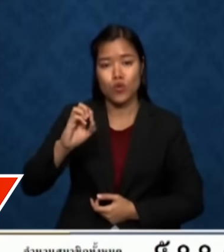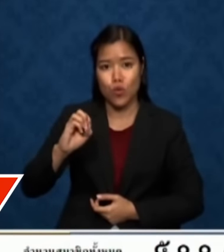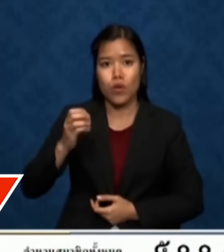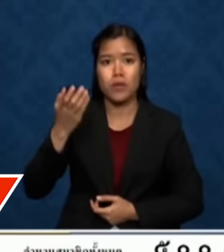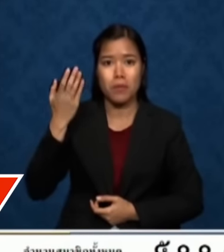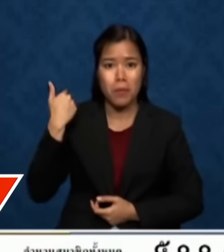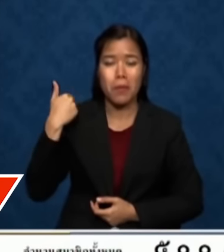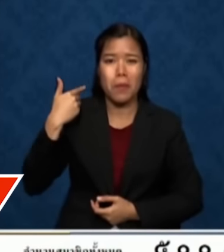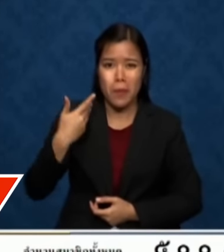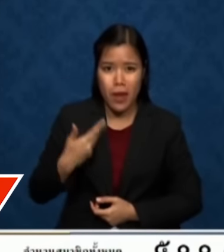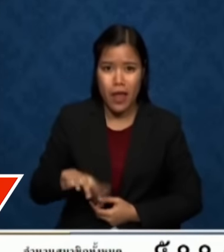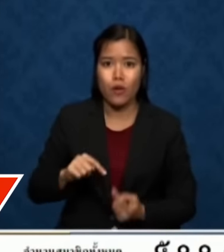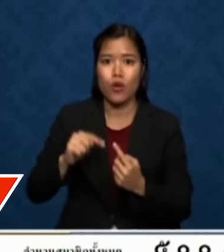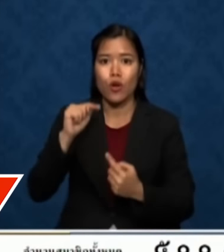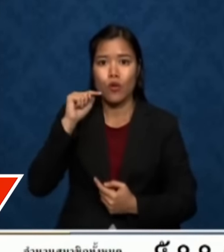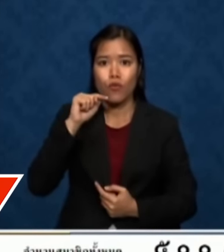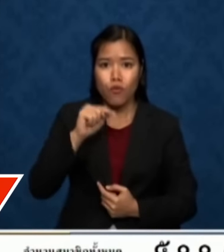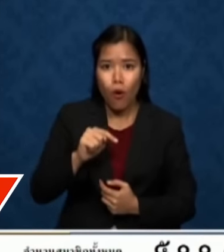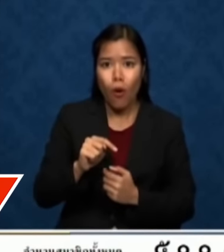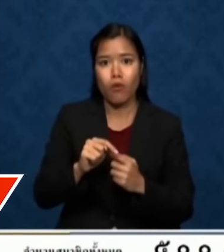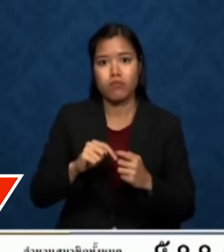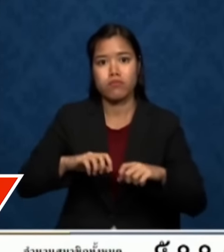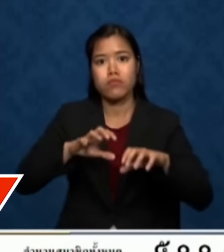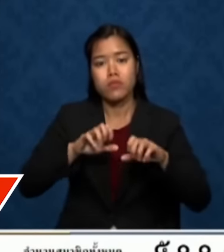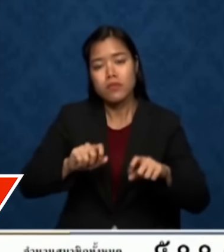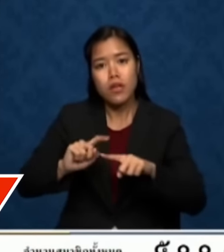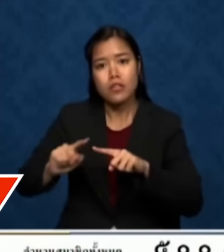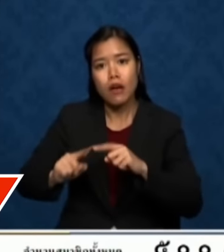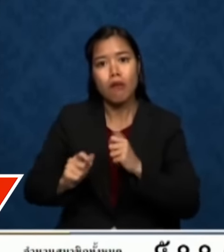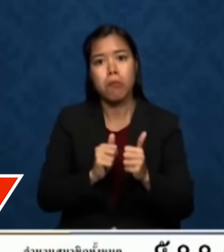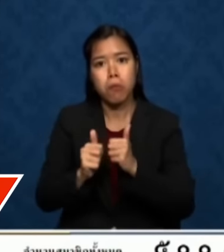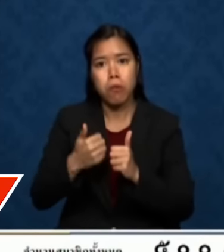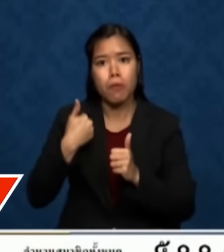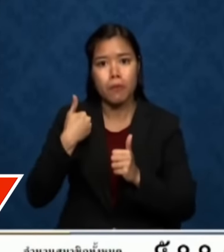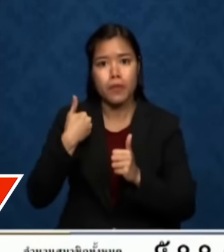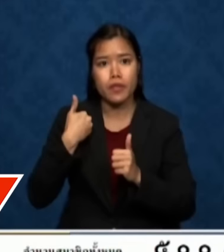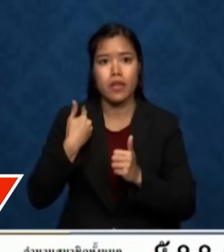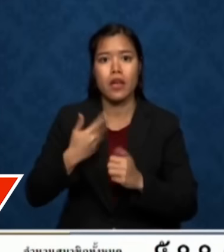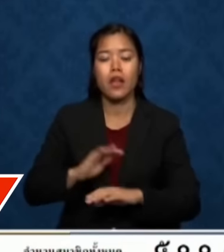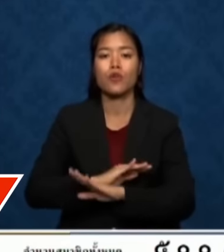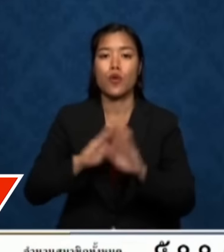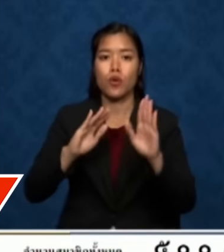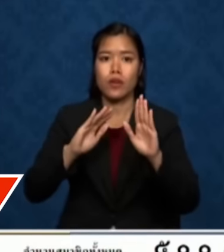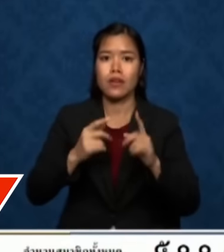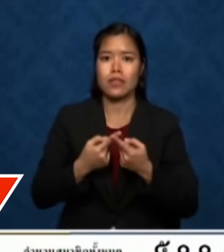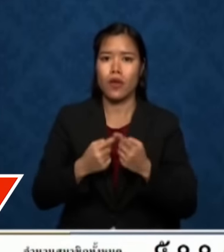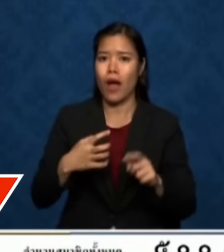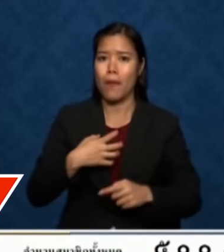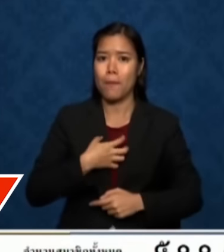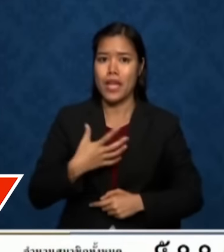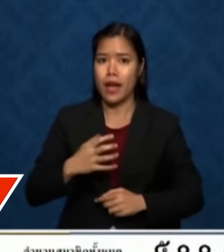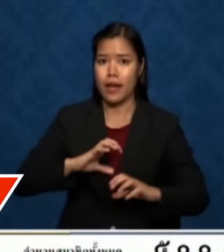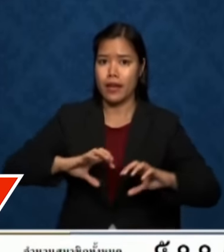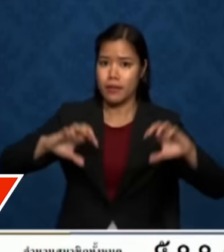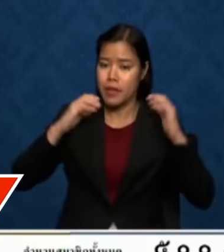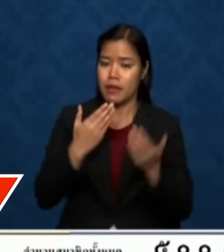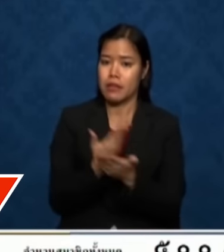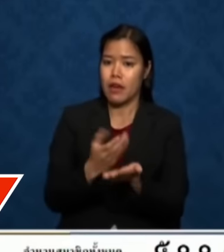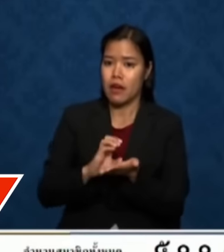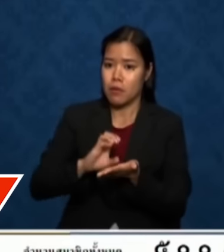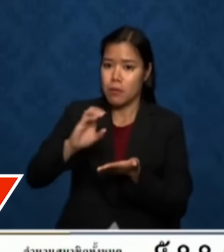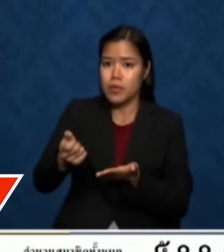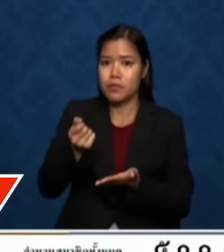ำเนินคดีกันแม้ต่อมาจะมีการยกฟ้องแต่เราก็ไม่ควรนำไปสู่การสุ่มเสี่ยงของการจัดซื้อจัดจ้าง